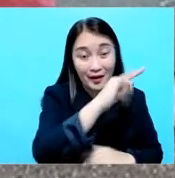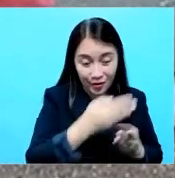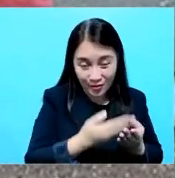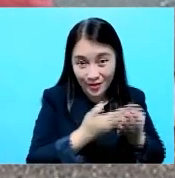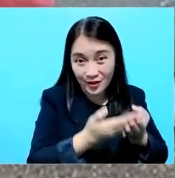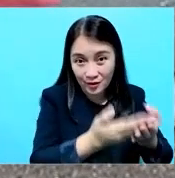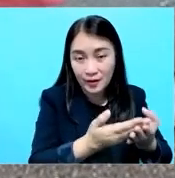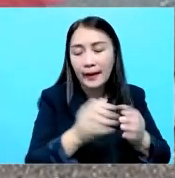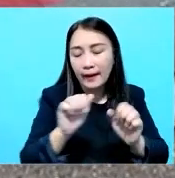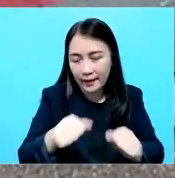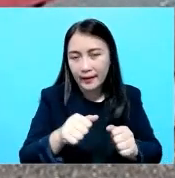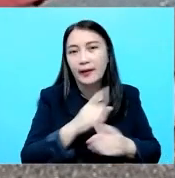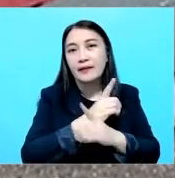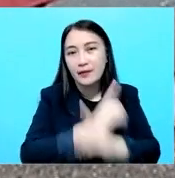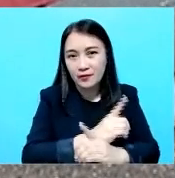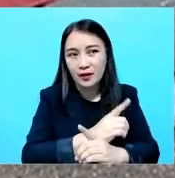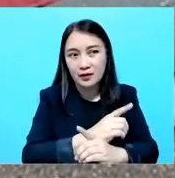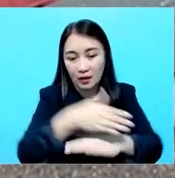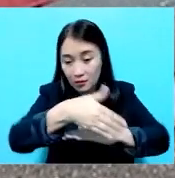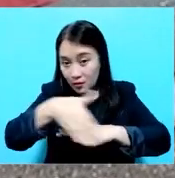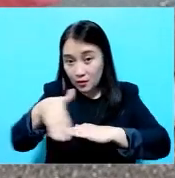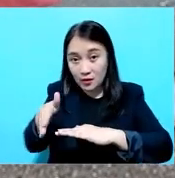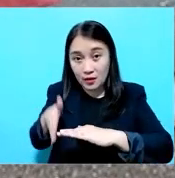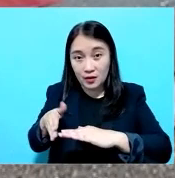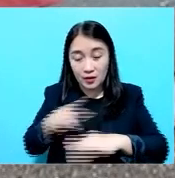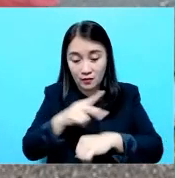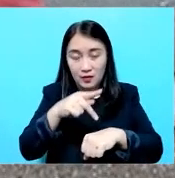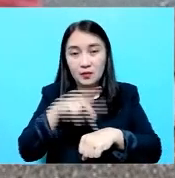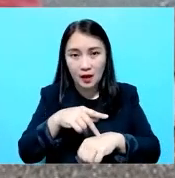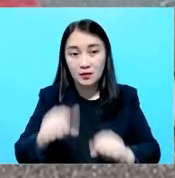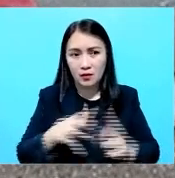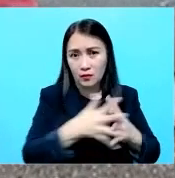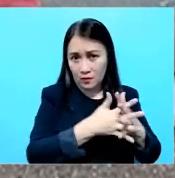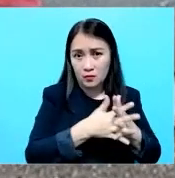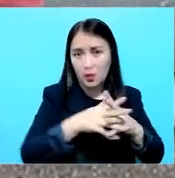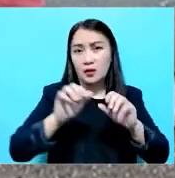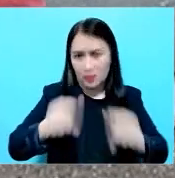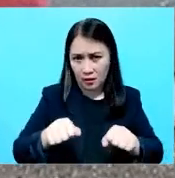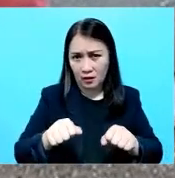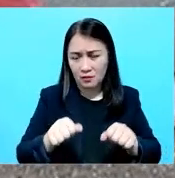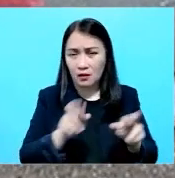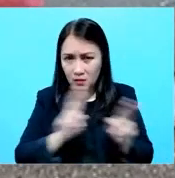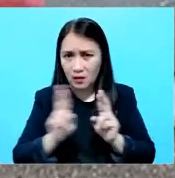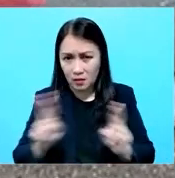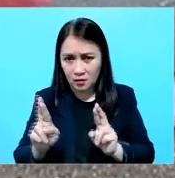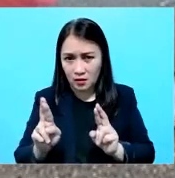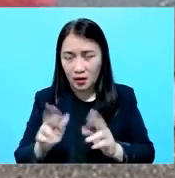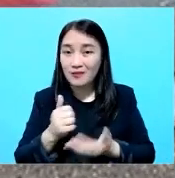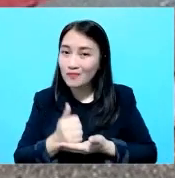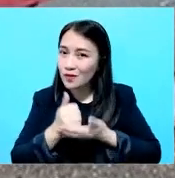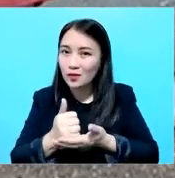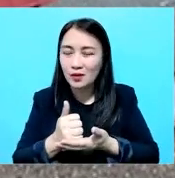ating teritoryo. At handa raw ang Amerika na tulungan tayo para magkaroon ng ilan sa mga yan. Pero hindi lahat.